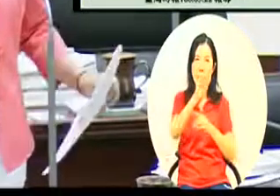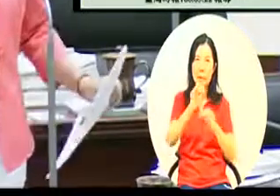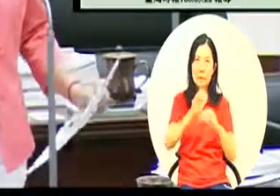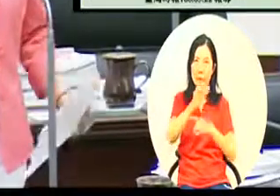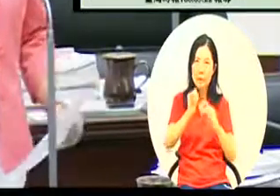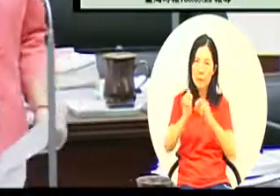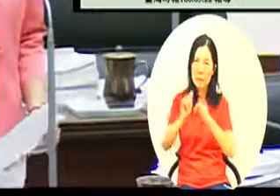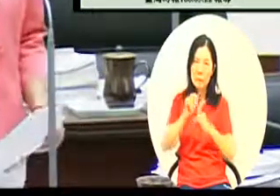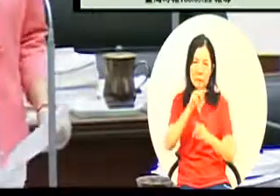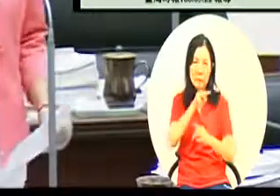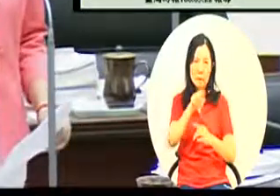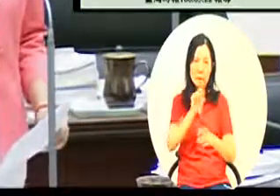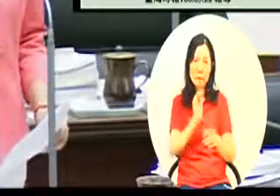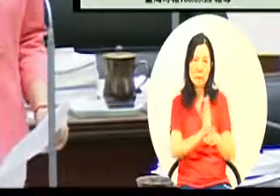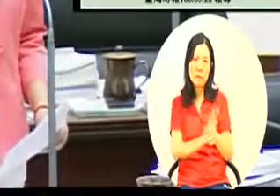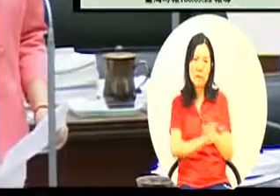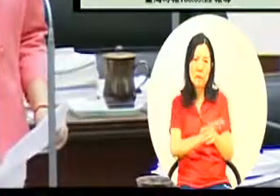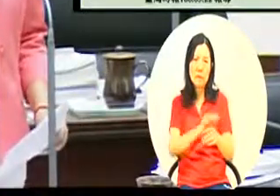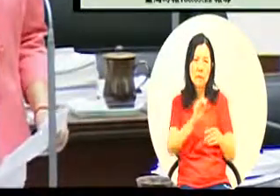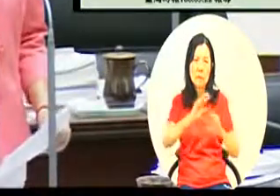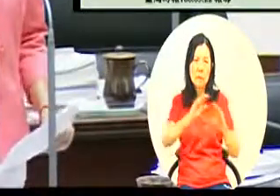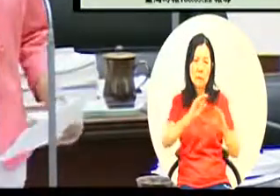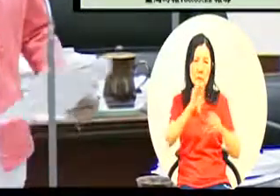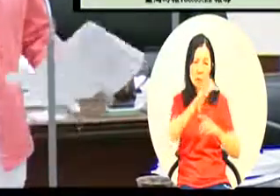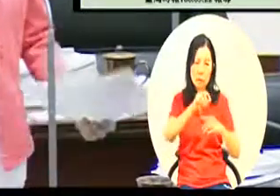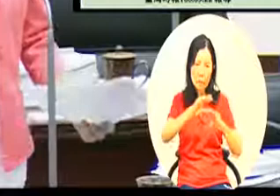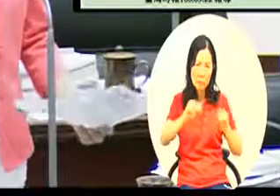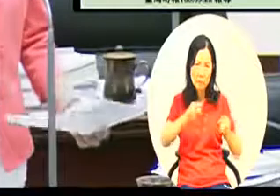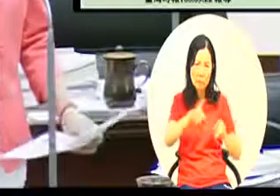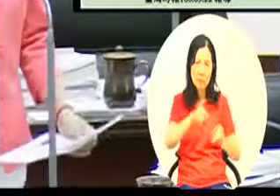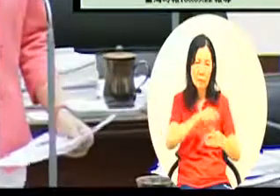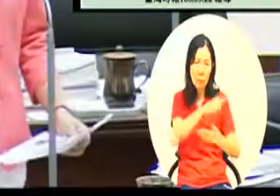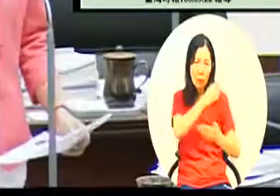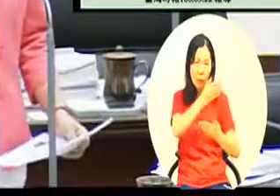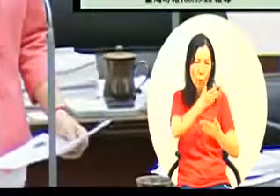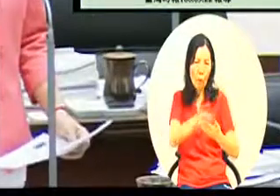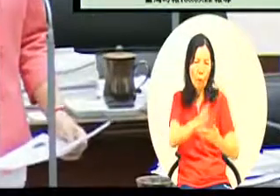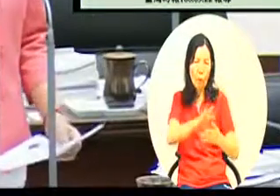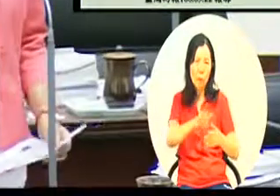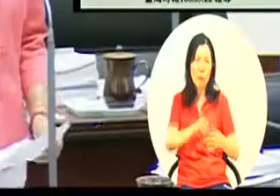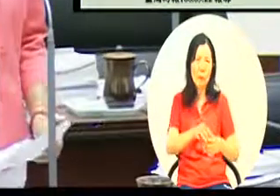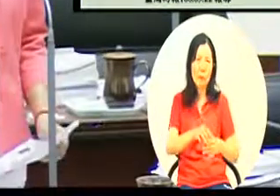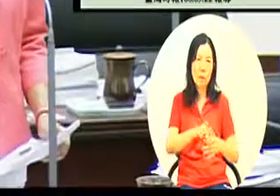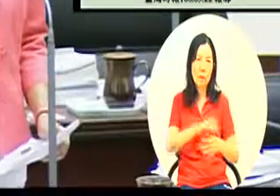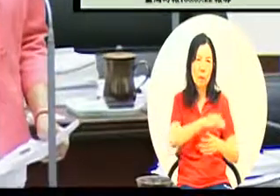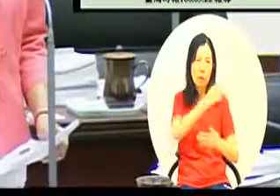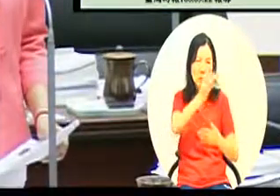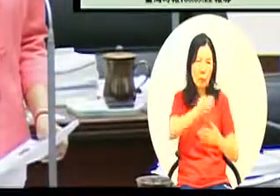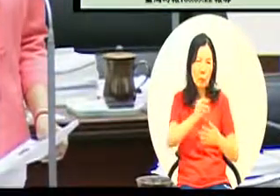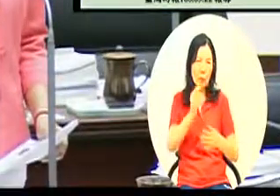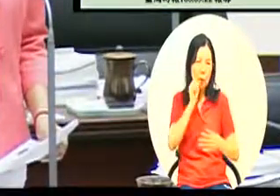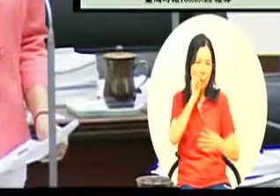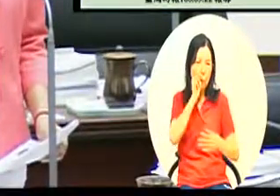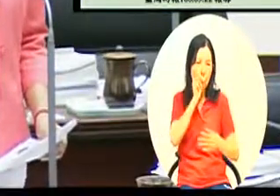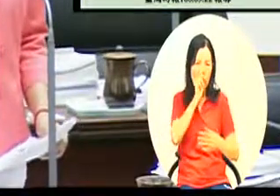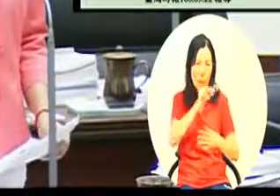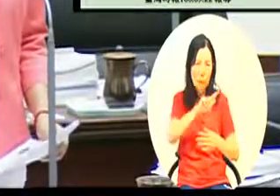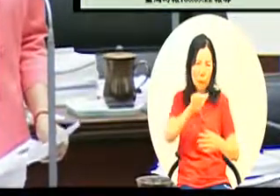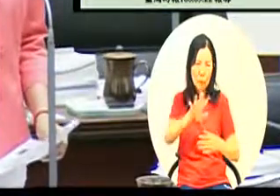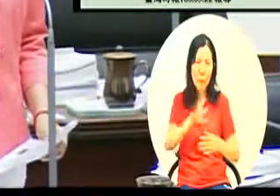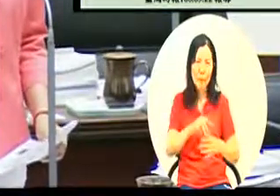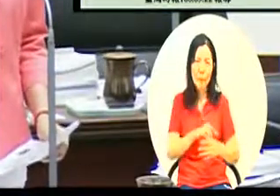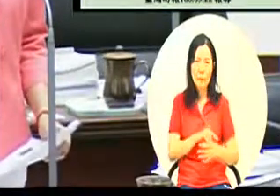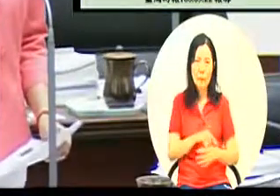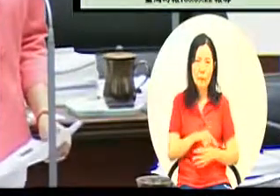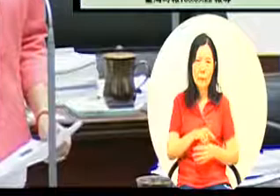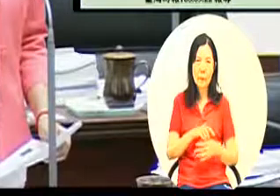们的因的隔壁的农地呢，就是有这么一处的一个像管的炉渣山哦，这也是真的是完全